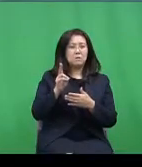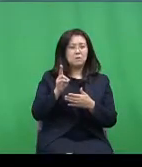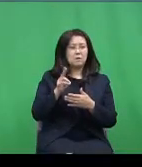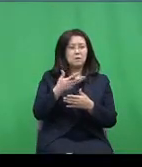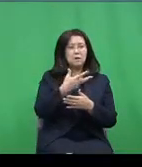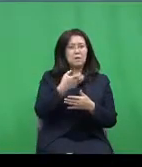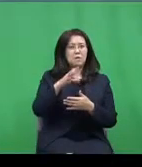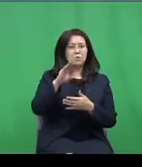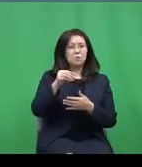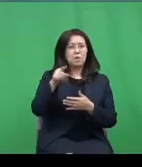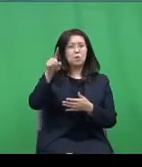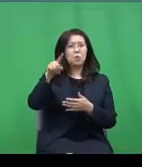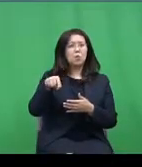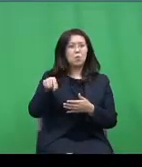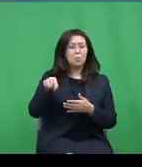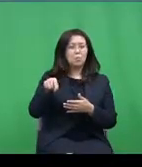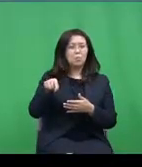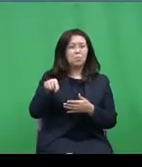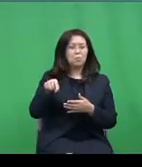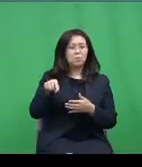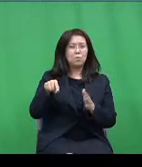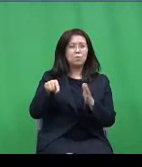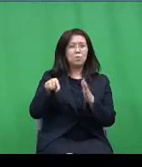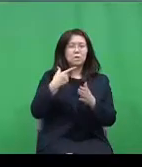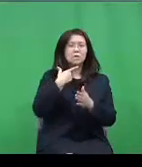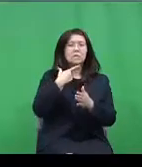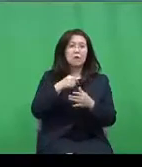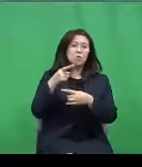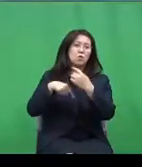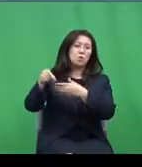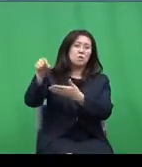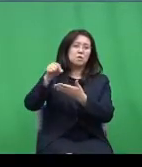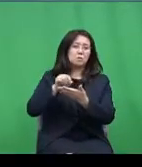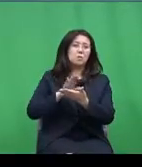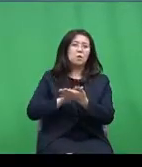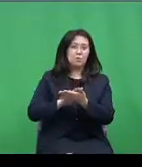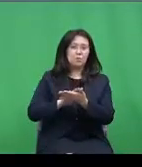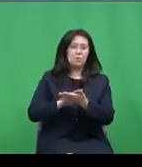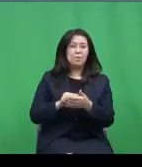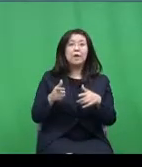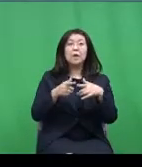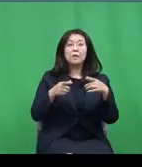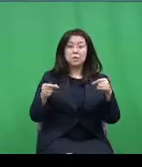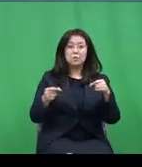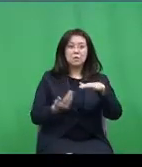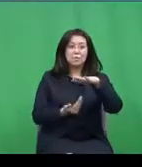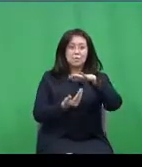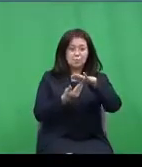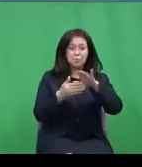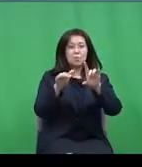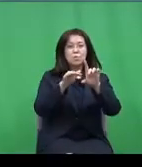確か80万トンぐらいにしたいと思ってらっしゃるように聞いてますから、まあ、日本でトップクラ